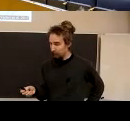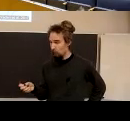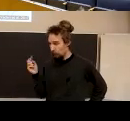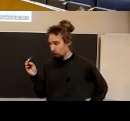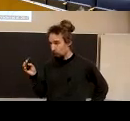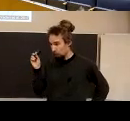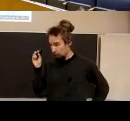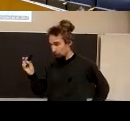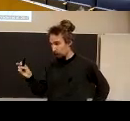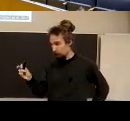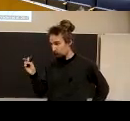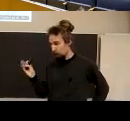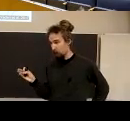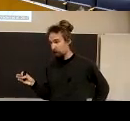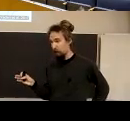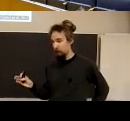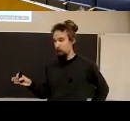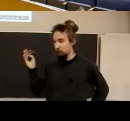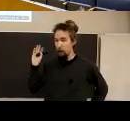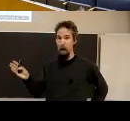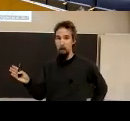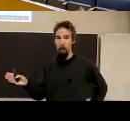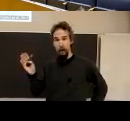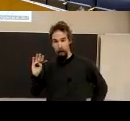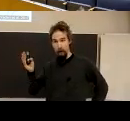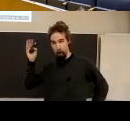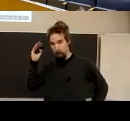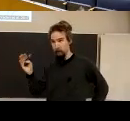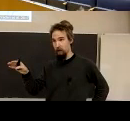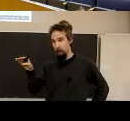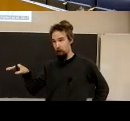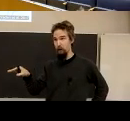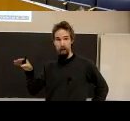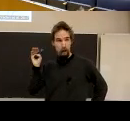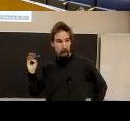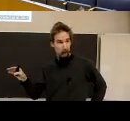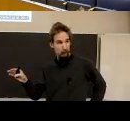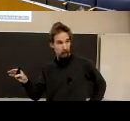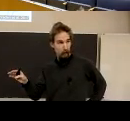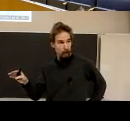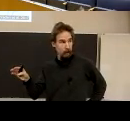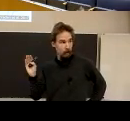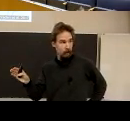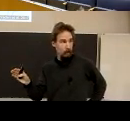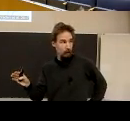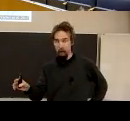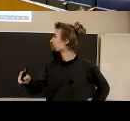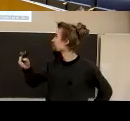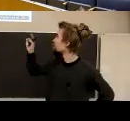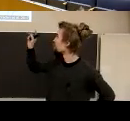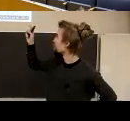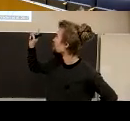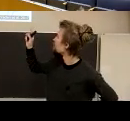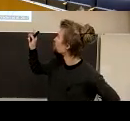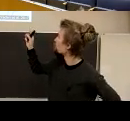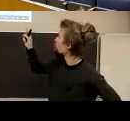Tämäkin niin kuin tai on eri filosofisia käsityksiä ja maailmankuva ja käsitykset itsestä vaikuttaa siihen, miten me käsitetään itse transcendenssi, mutta